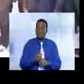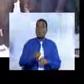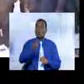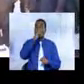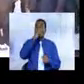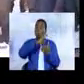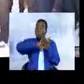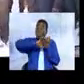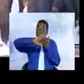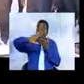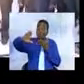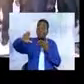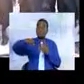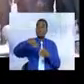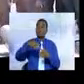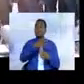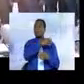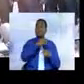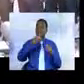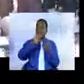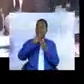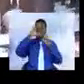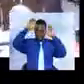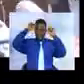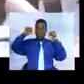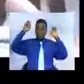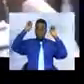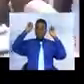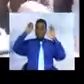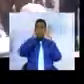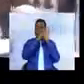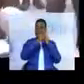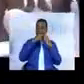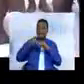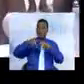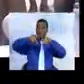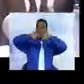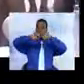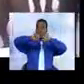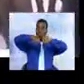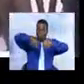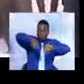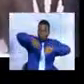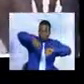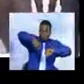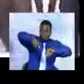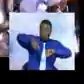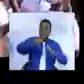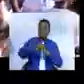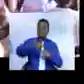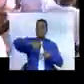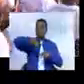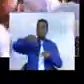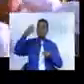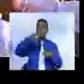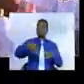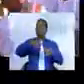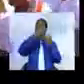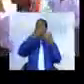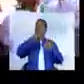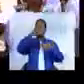Boaké par le président de la République Alassane Ouattara. Une cérémonie à la grande joie des populations sorties à cette occasion pour saluer le